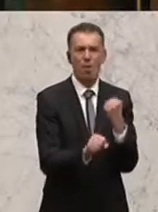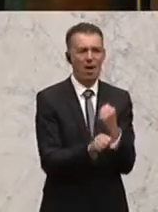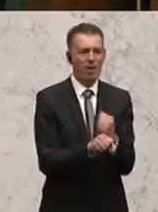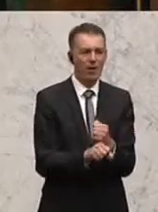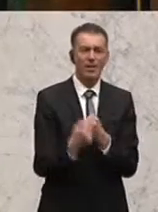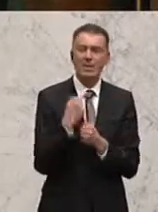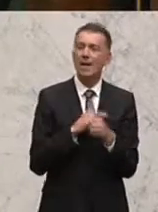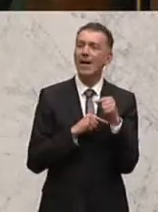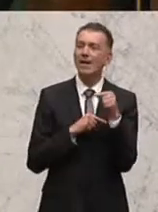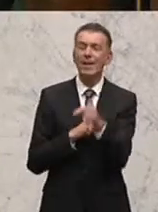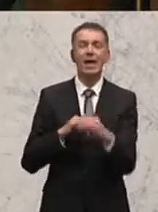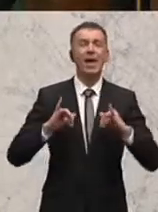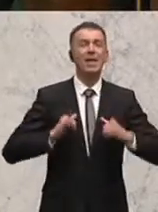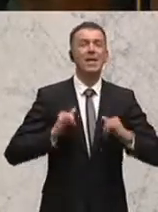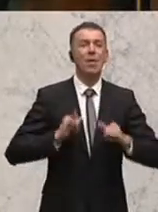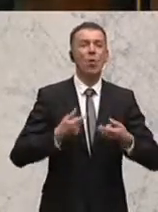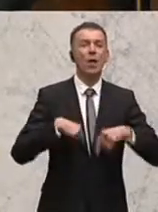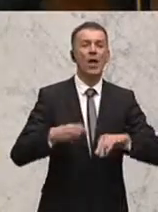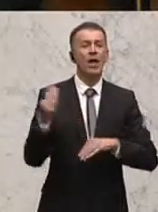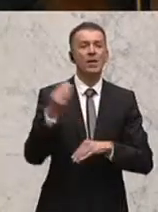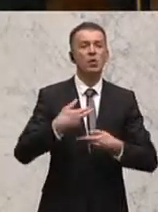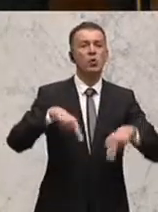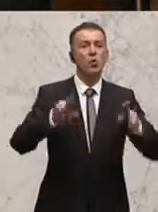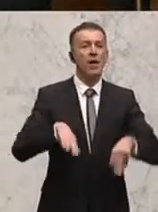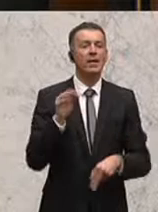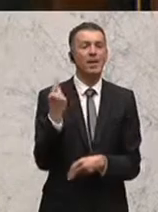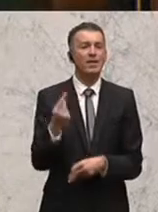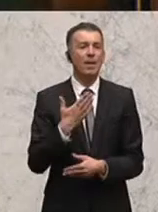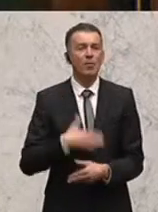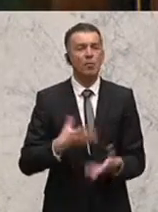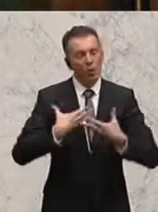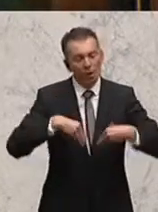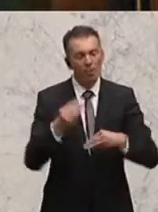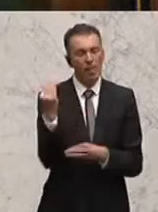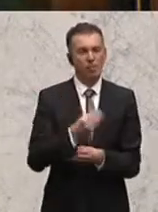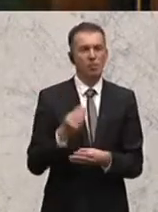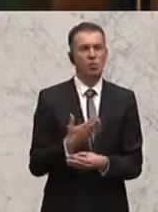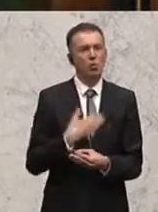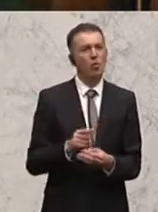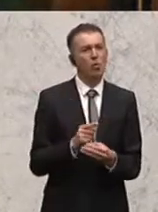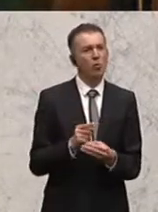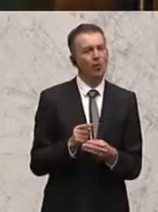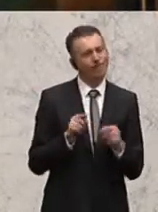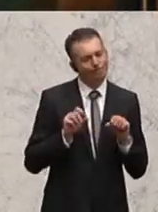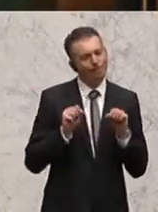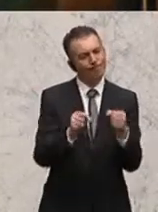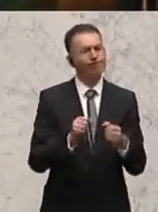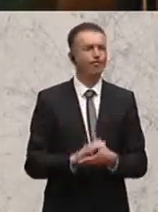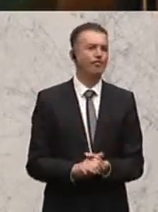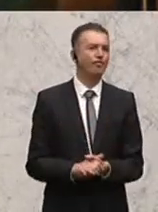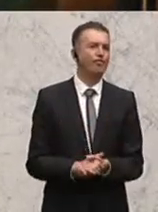Ihre Tiroler Landesschulrätin. Sie möchte die gemeinsame Schule, sie möchte in diese Richtung gehen.